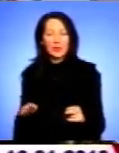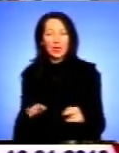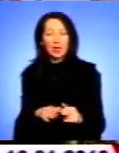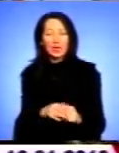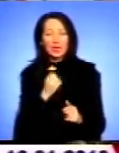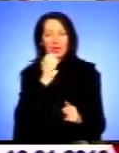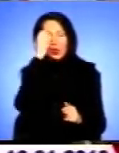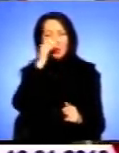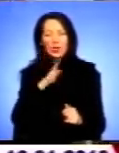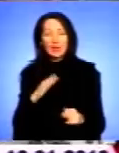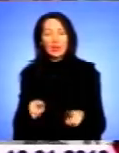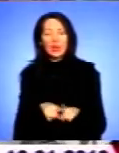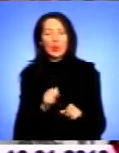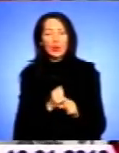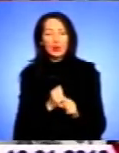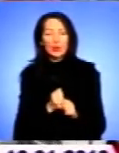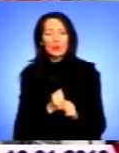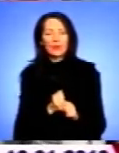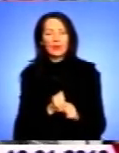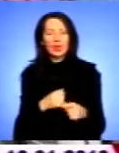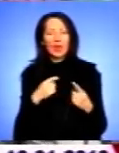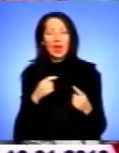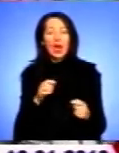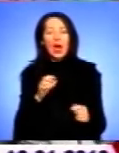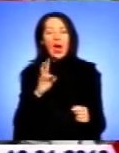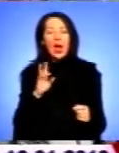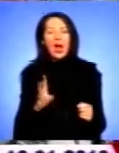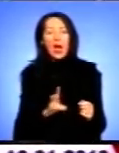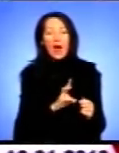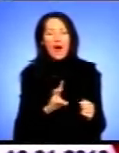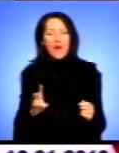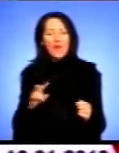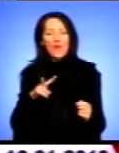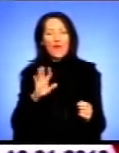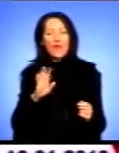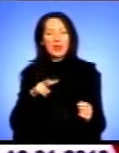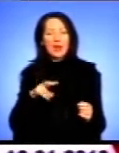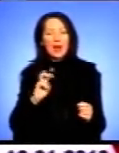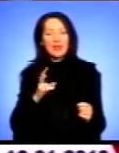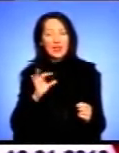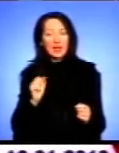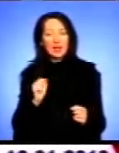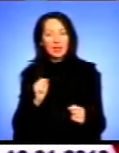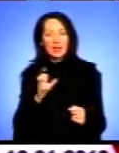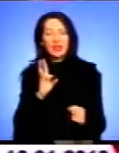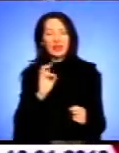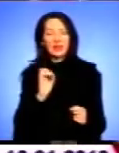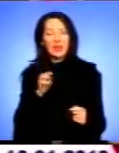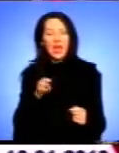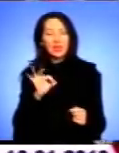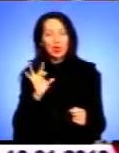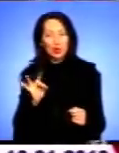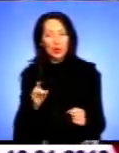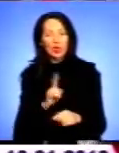що так працюємо. Владика Нестор, архієпископ Тернопільський і Бучацький, поблагословив маленьких артистів.